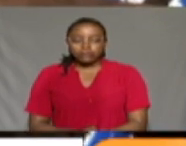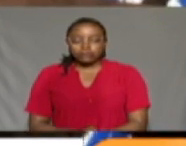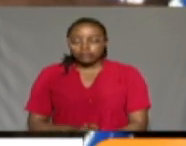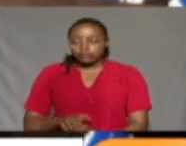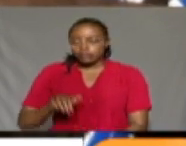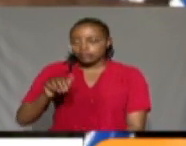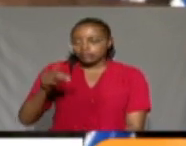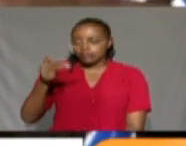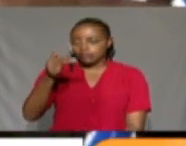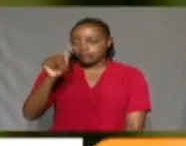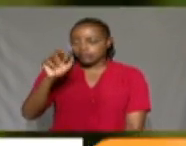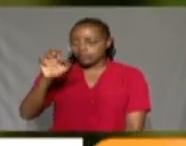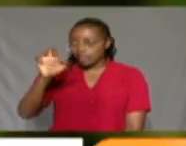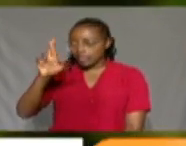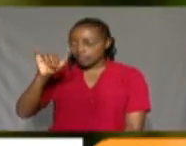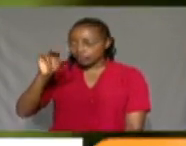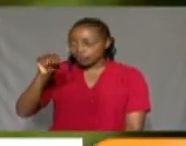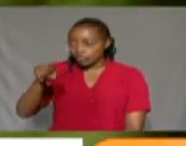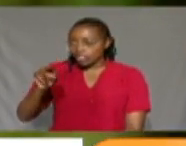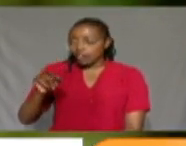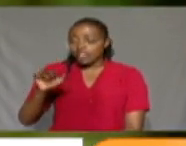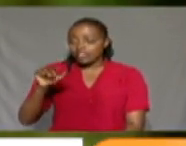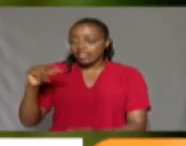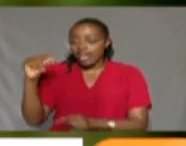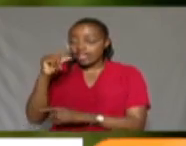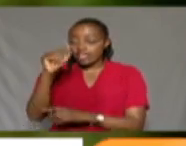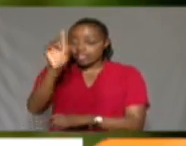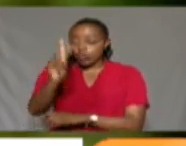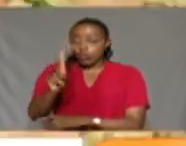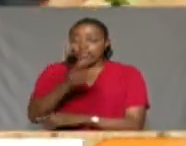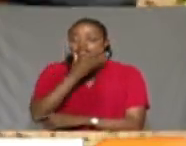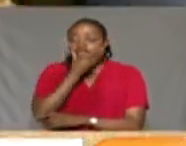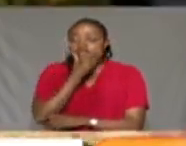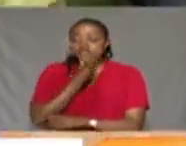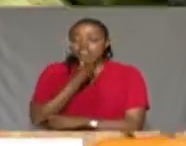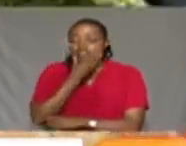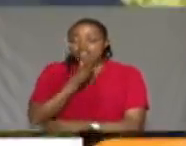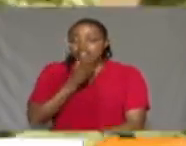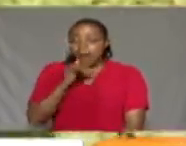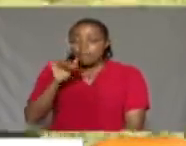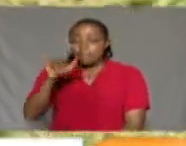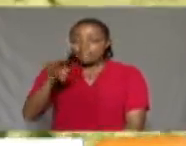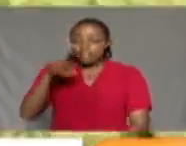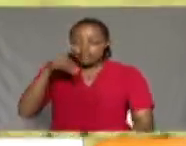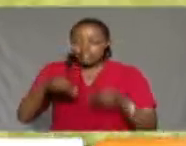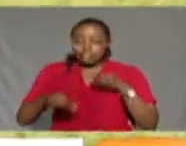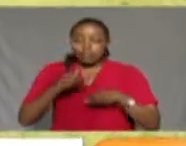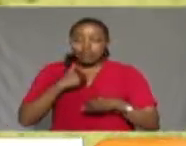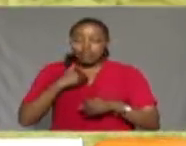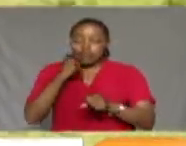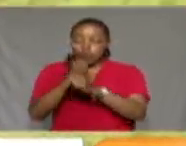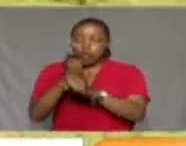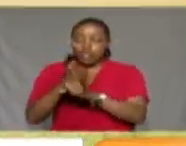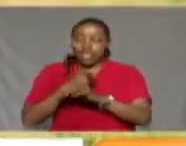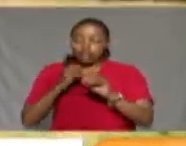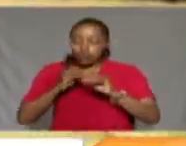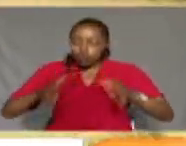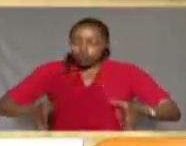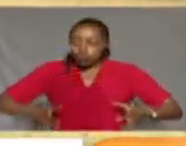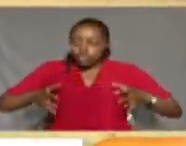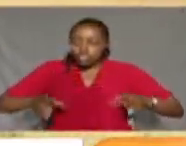Parison Le Kachuma is a second child and is in grade one. His father, Francis Le Kachuma, is disabled, unemployed, and moves by